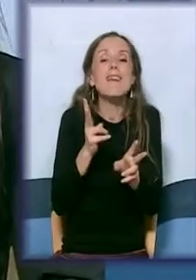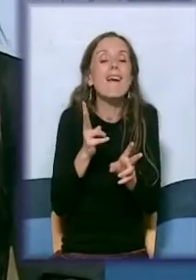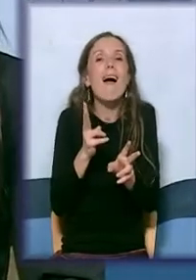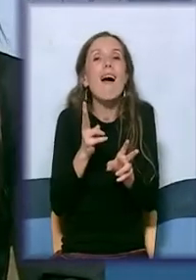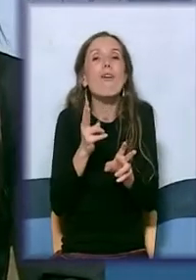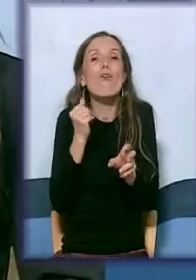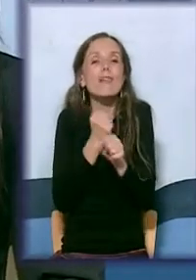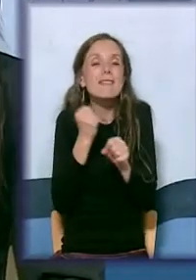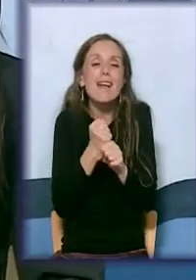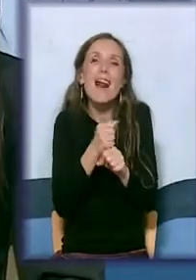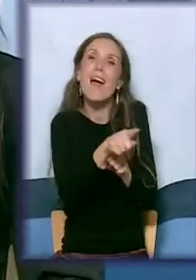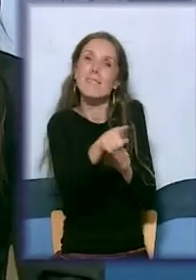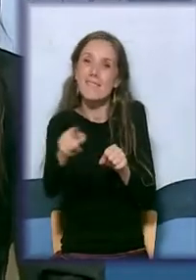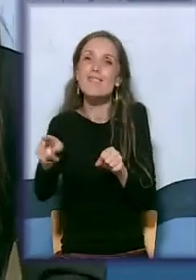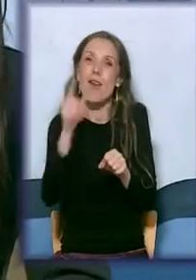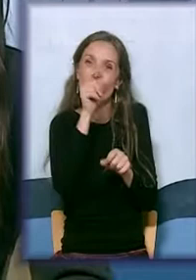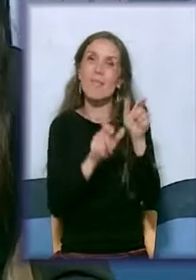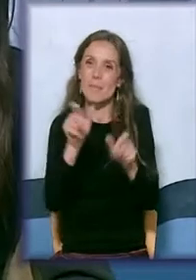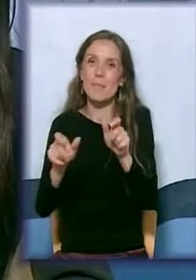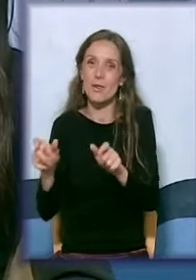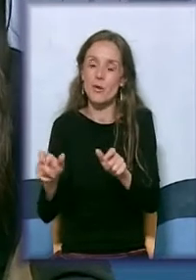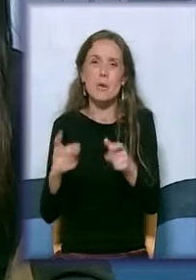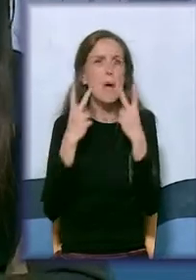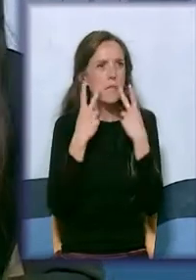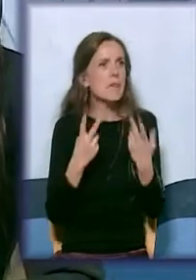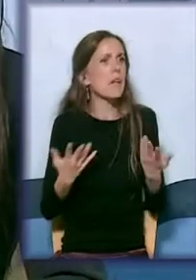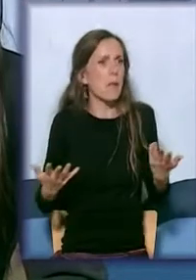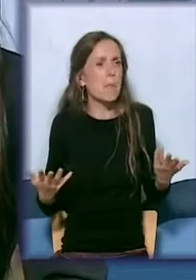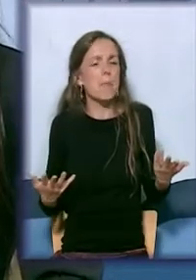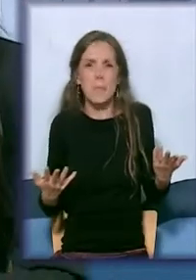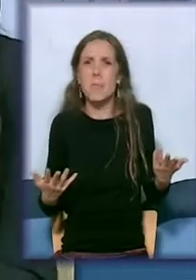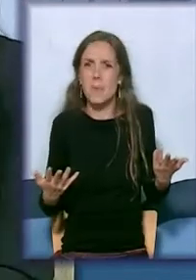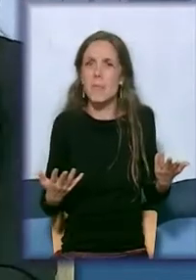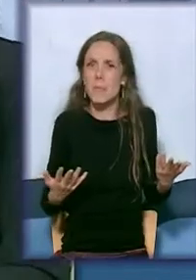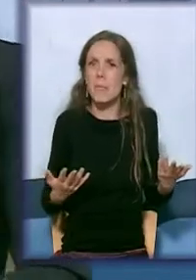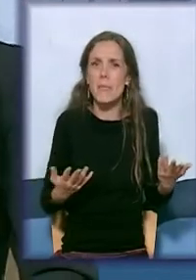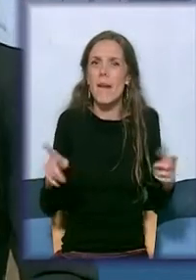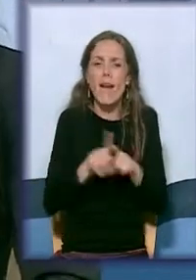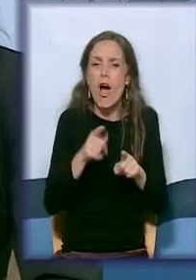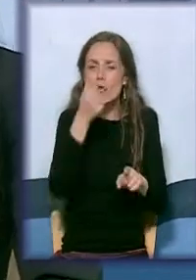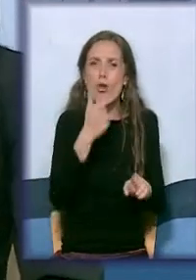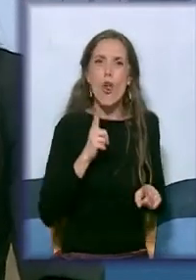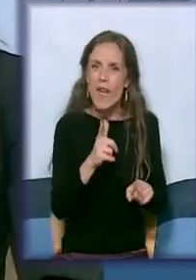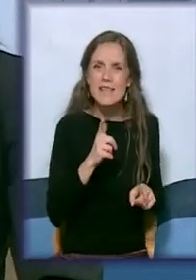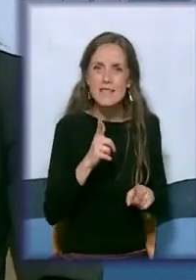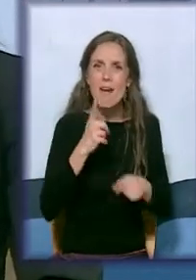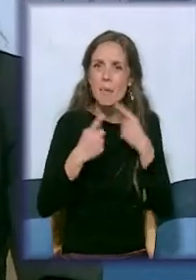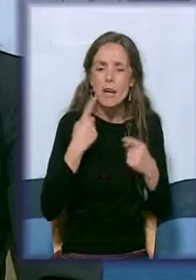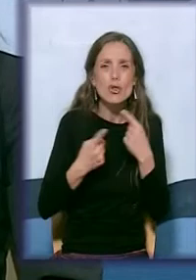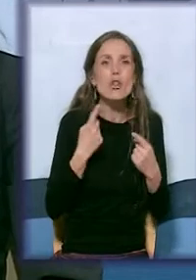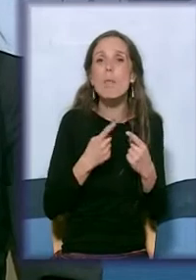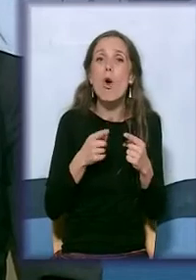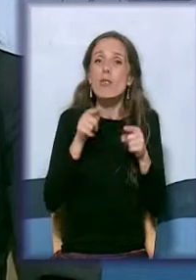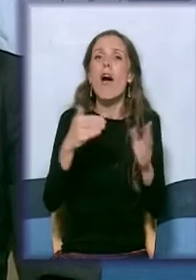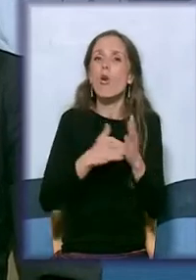kažem, populacije, i videli su zapravo da isto kao evo da sada što i nas dve pričamo i što svaki ljudi prosto tako treba